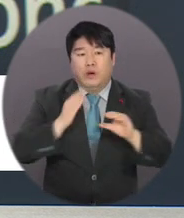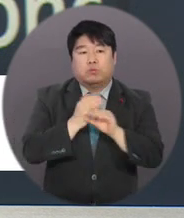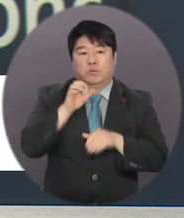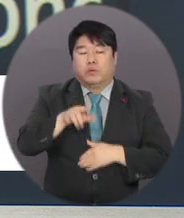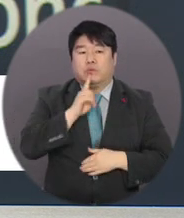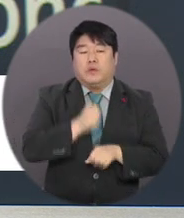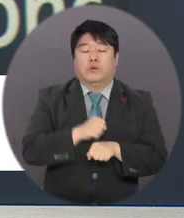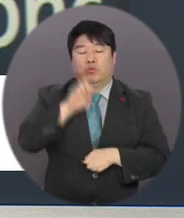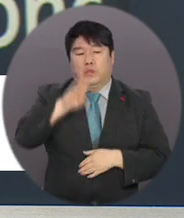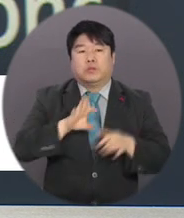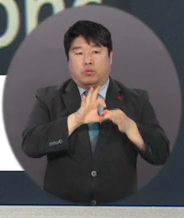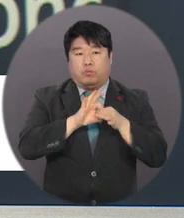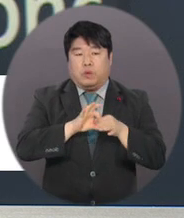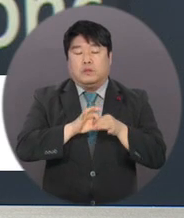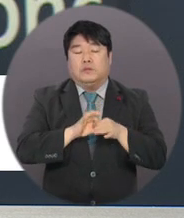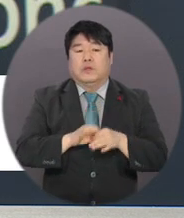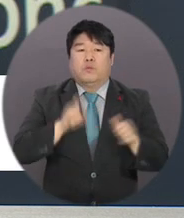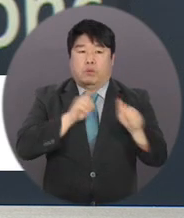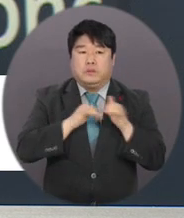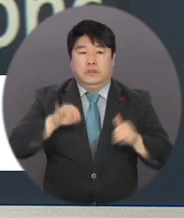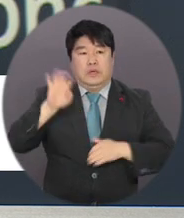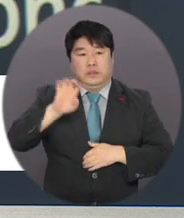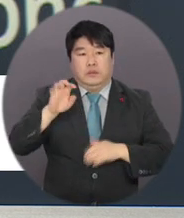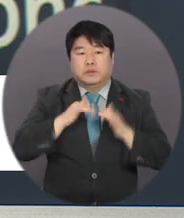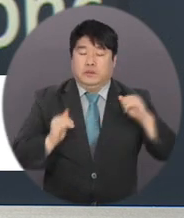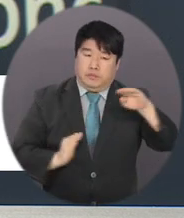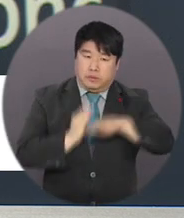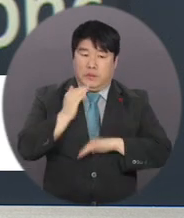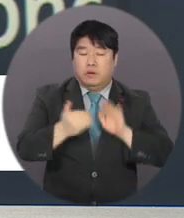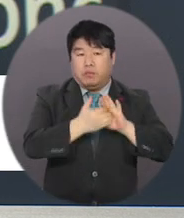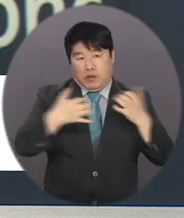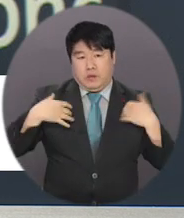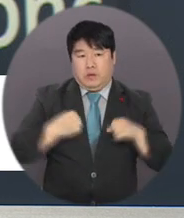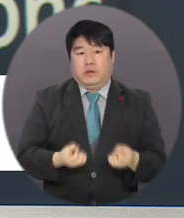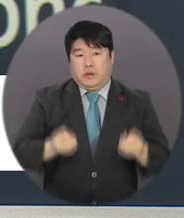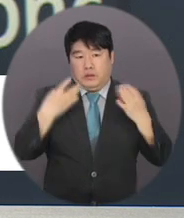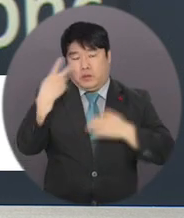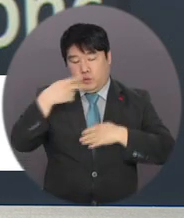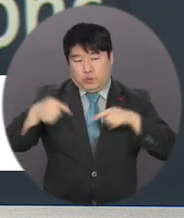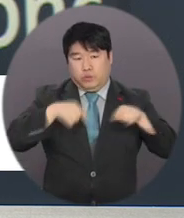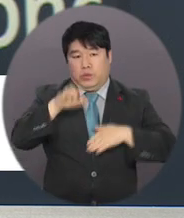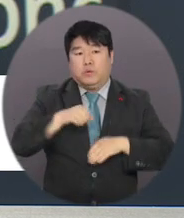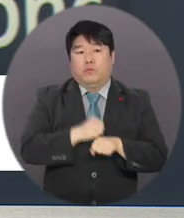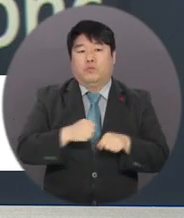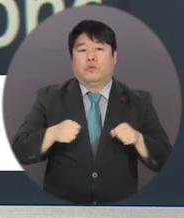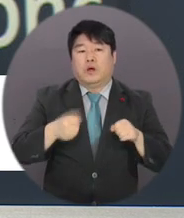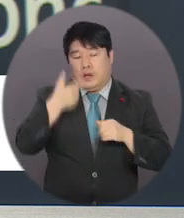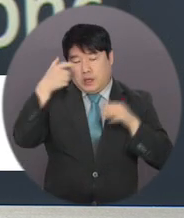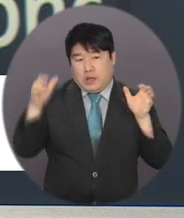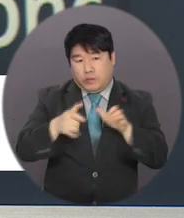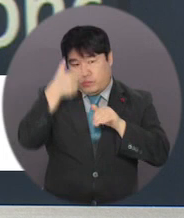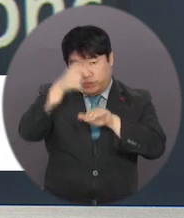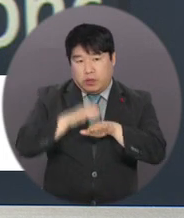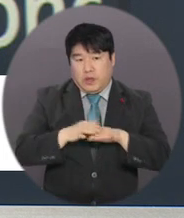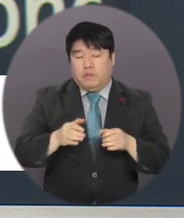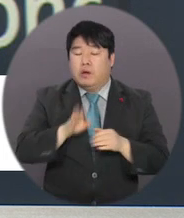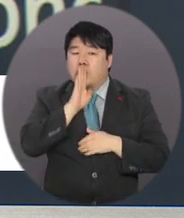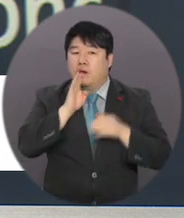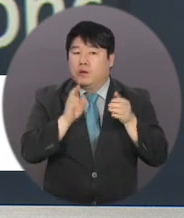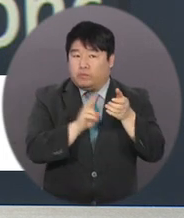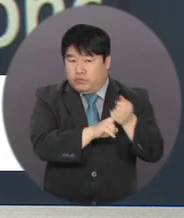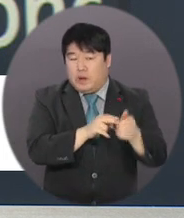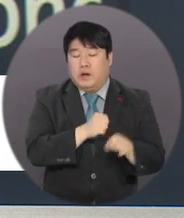광주에서도 관련 확진자가 40명을 넘었습니다. 방역당국은 행사 주최 측이 집회 사실을 숨기려 했다는 정황을